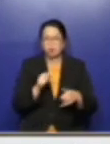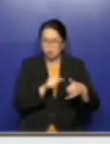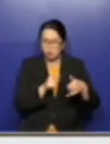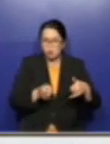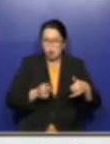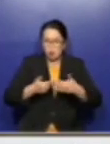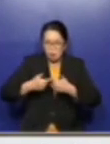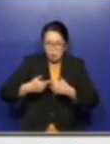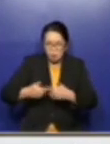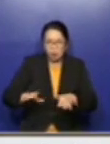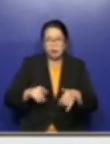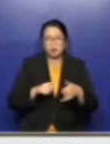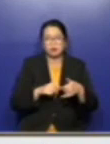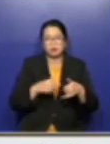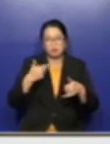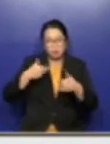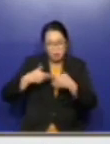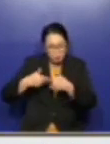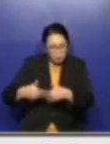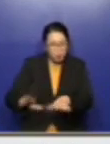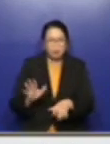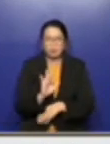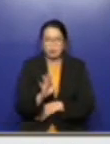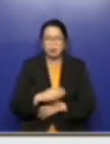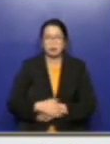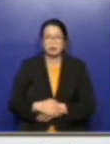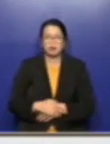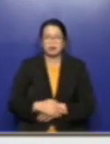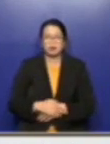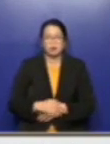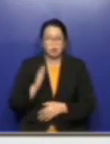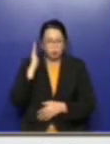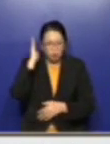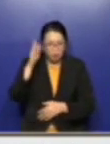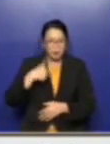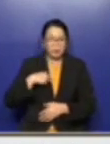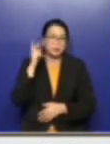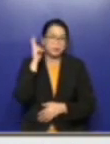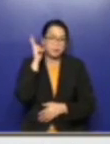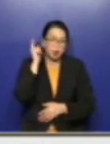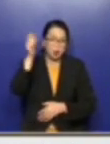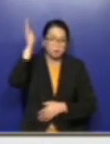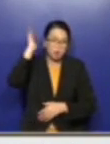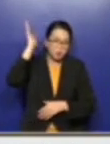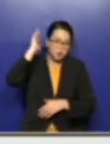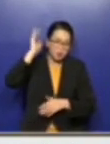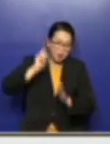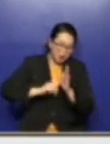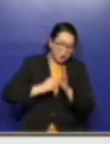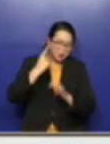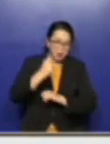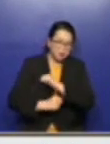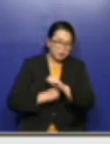อย่าปล่อยให้สมองไหลเด็ดขาดนะฮะวันดีคืนดีผู้ประกาศของท่านที่ปั้นกันมาตั้งแต่สมัย 20-30 ปีที่แล้วจนกระทั่งเข้าม